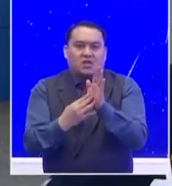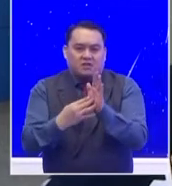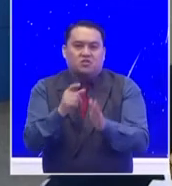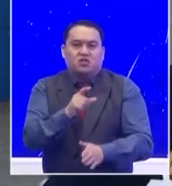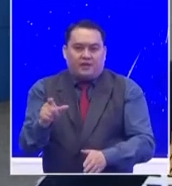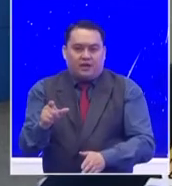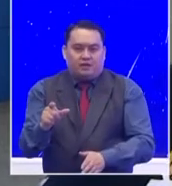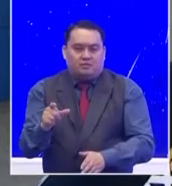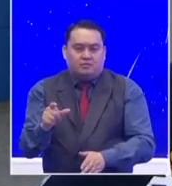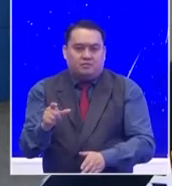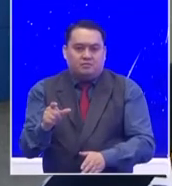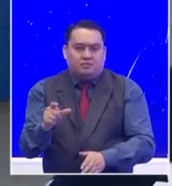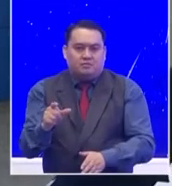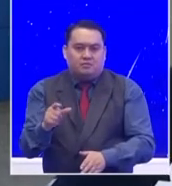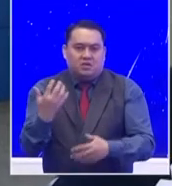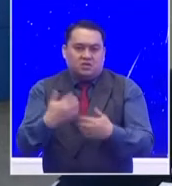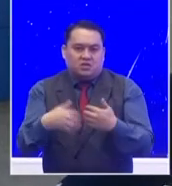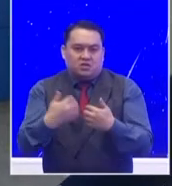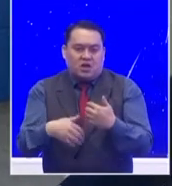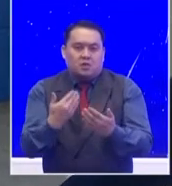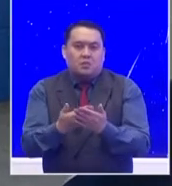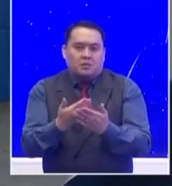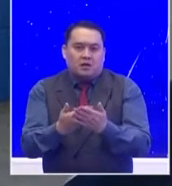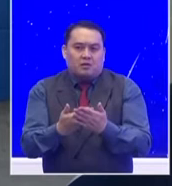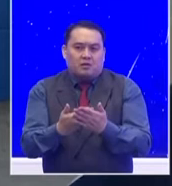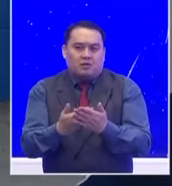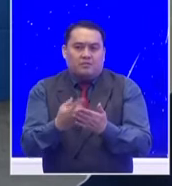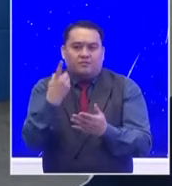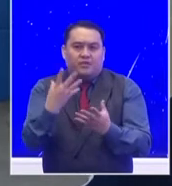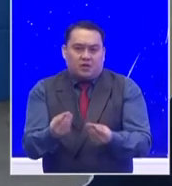6359 человек. В среднем, если вот, например, в среднем